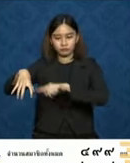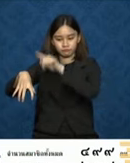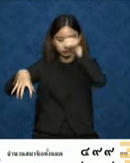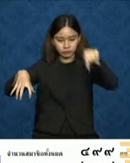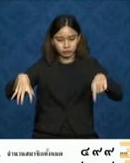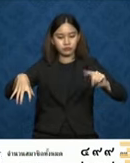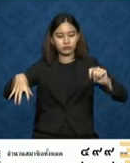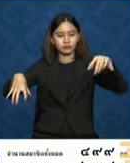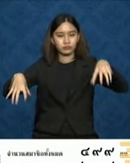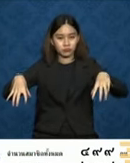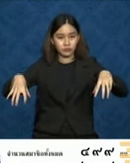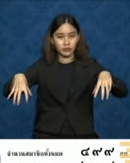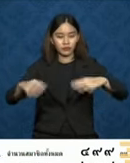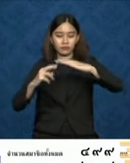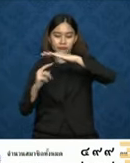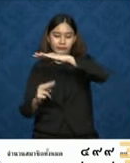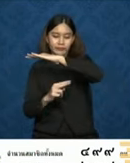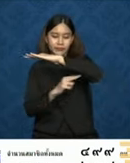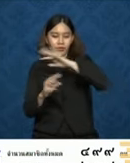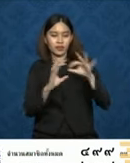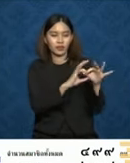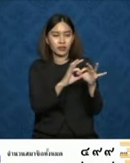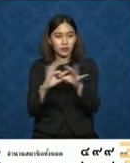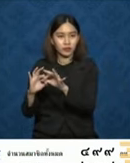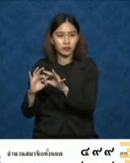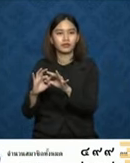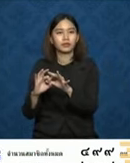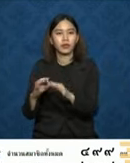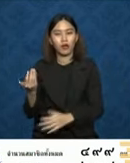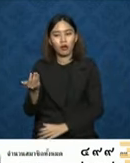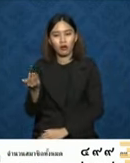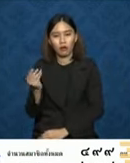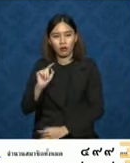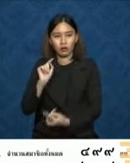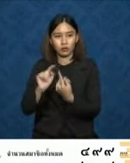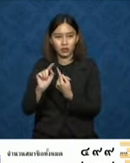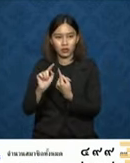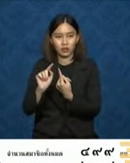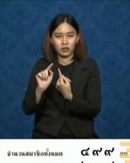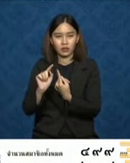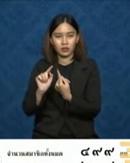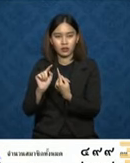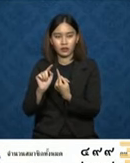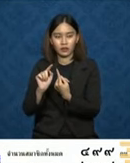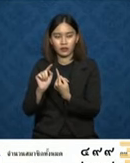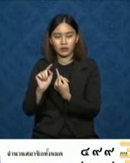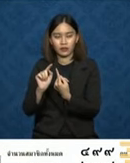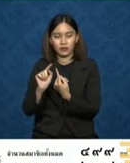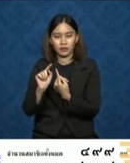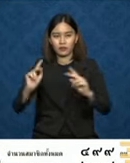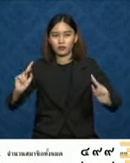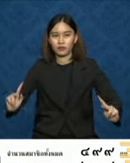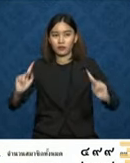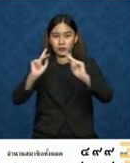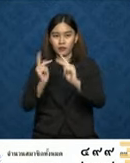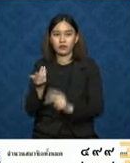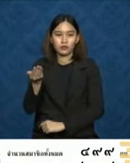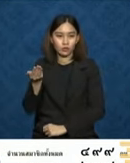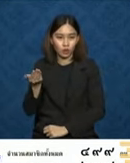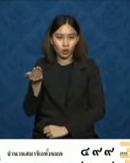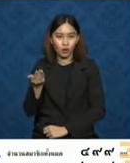ปากแพรกในคลองสวีเฒ่านะครับได้รับขออนุญาตจากจากกระทรวงนะครับ